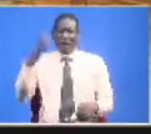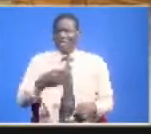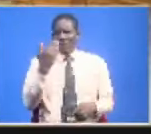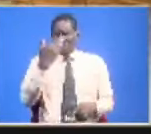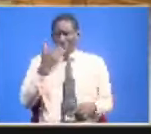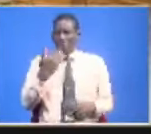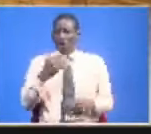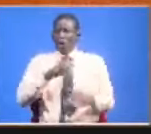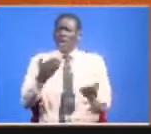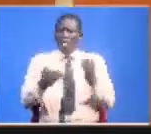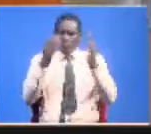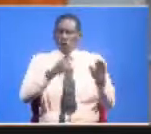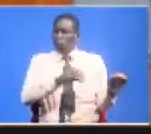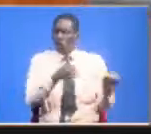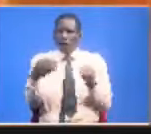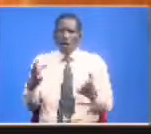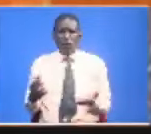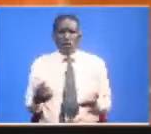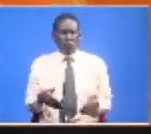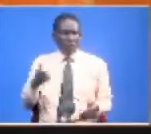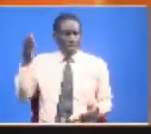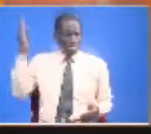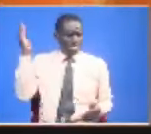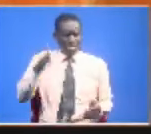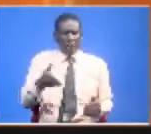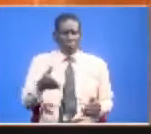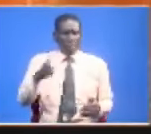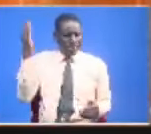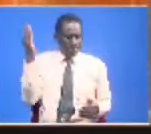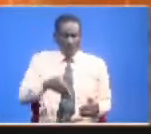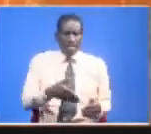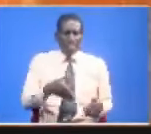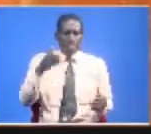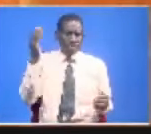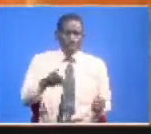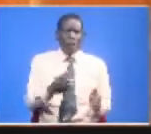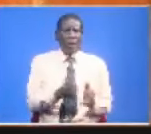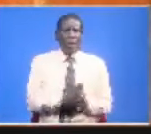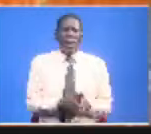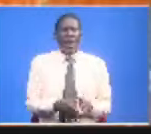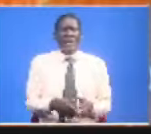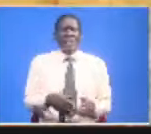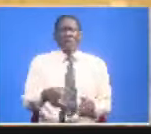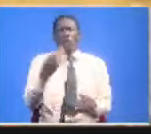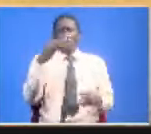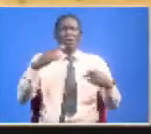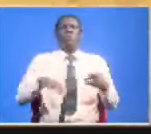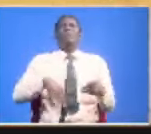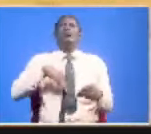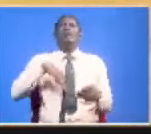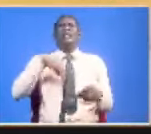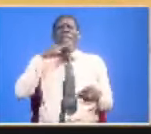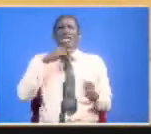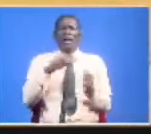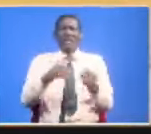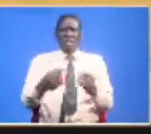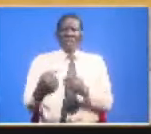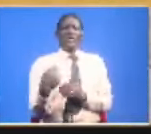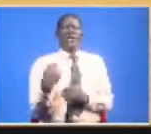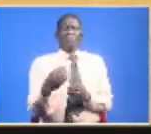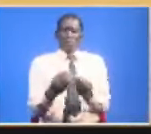Yote aliyetoka nje alipatana na shoka au upanga na kusababisha vifo vya wenyeji watatu na idadi